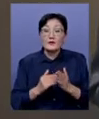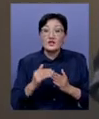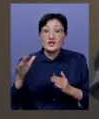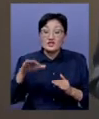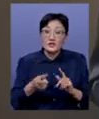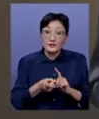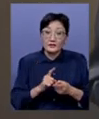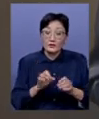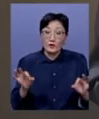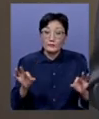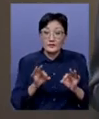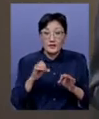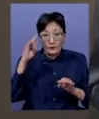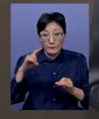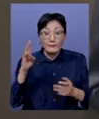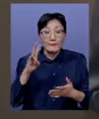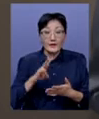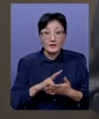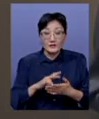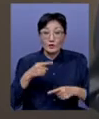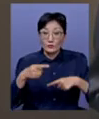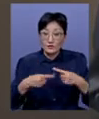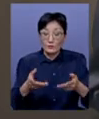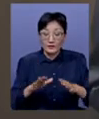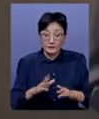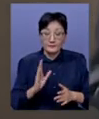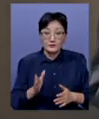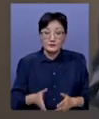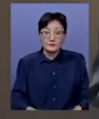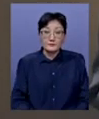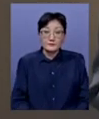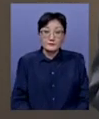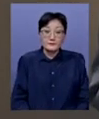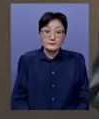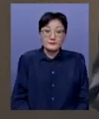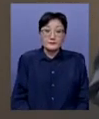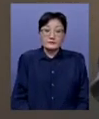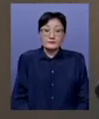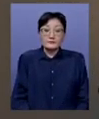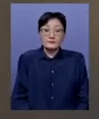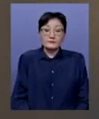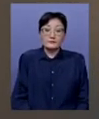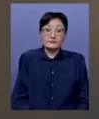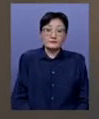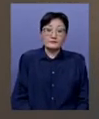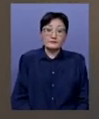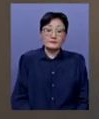бұл әндер еліміздің мәңгіге мұрасы болып қала бермек. Аяулым Көлжігіт, Мұрат Тайжанов, Алматы телеарнасы.